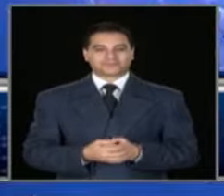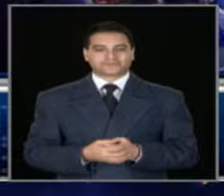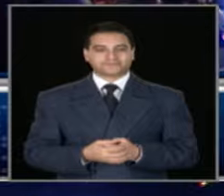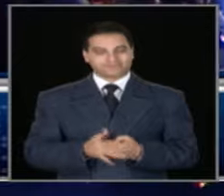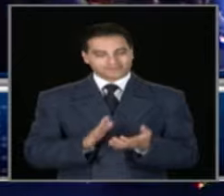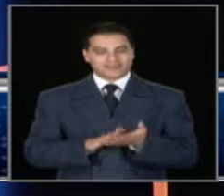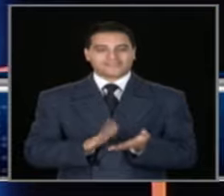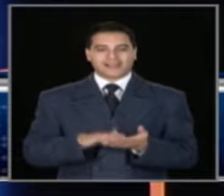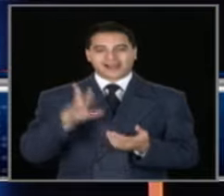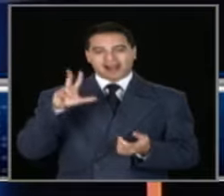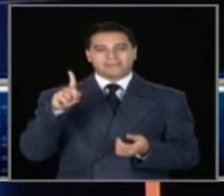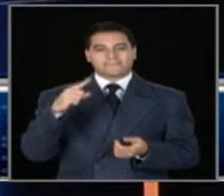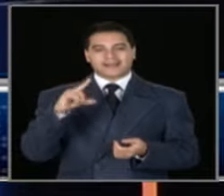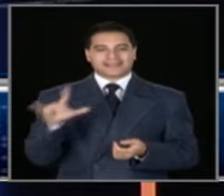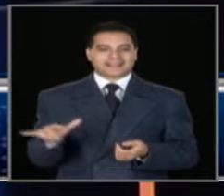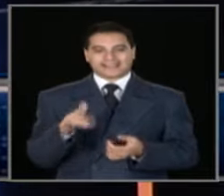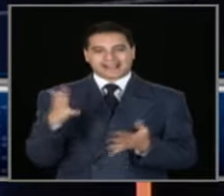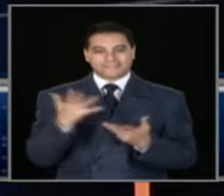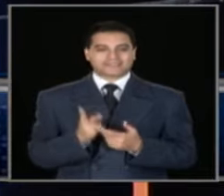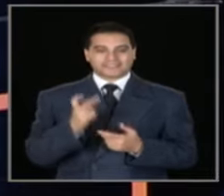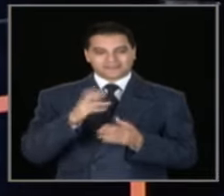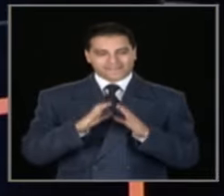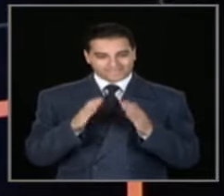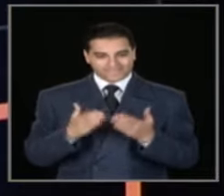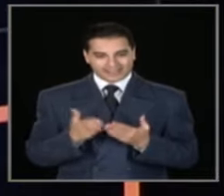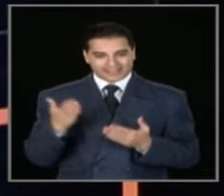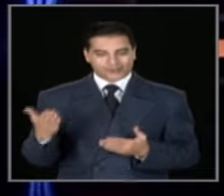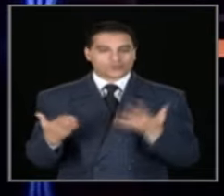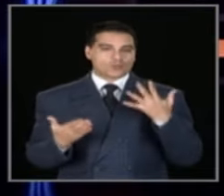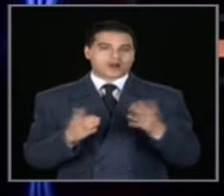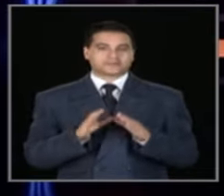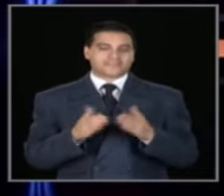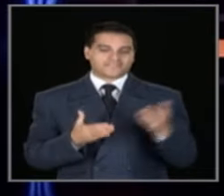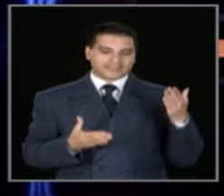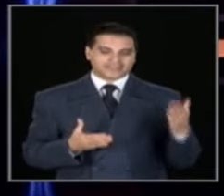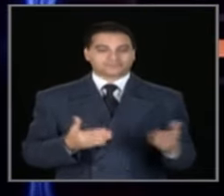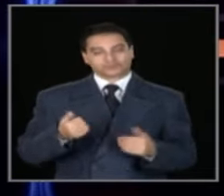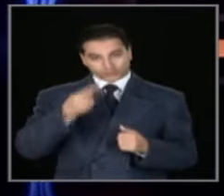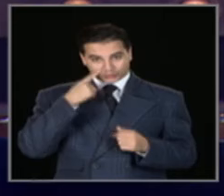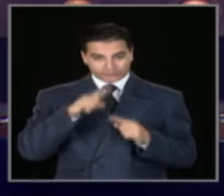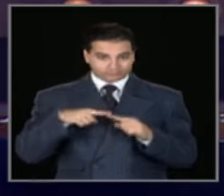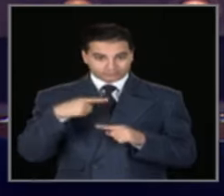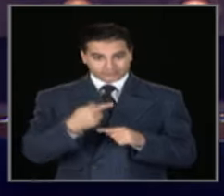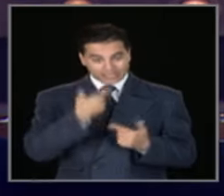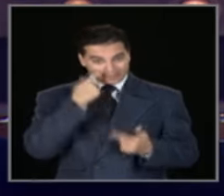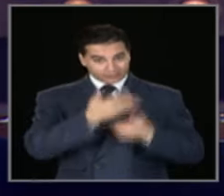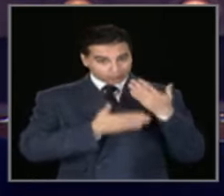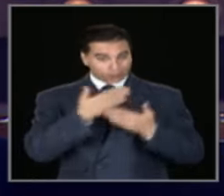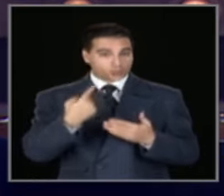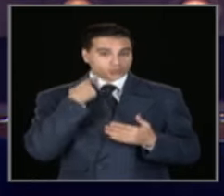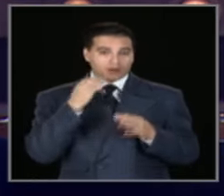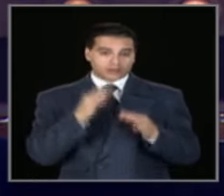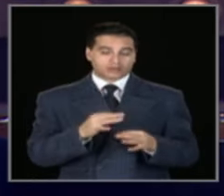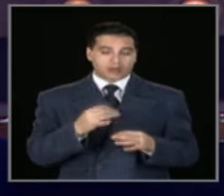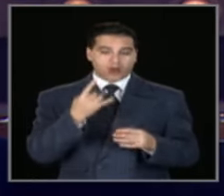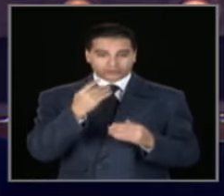برافو عليك يا بدري. 10 نقاط 70 جوت 5 البصمة. البصمة خسارة العشر نقاط